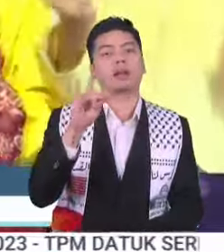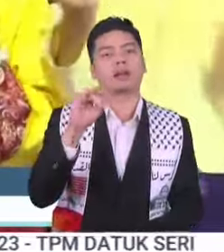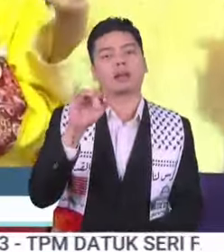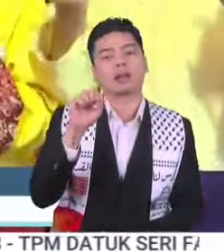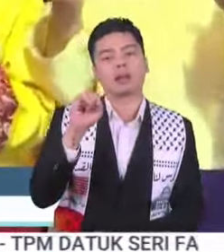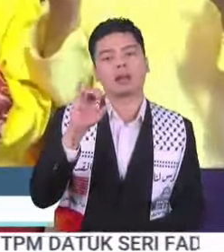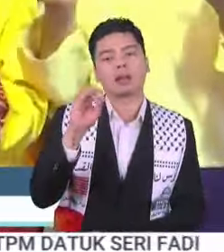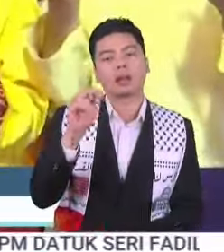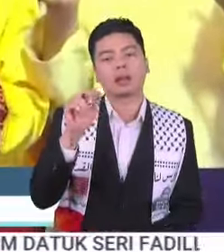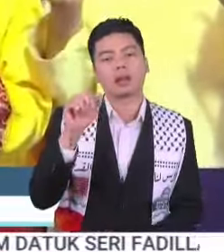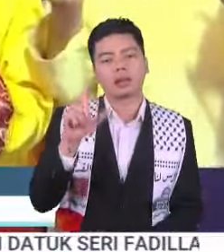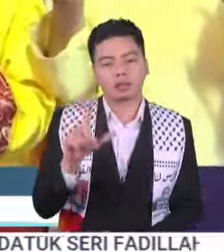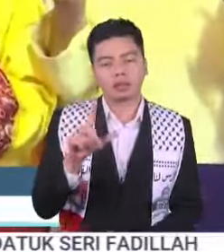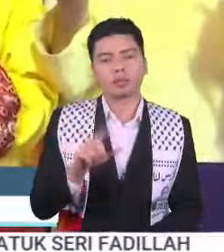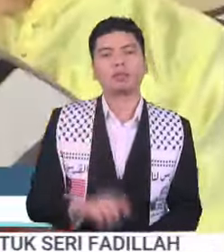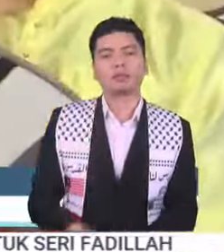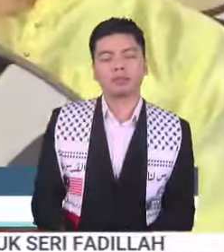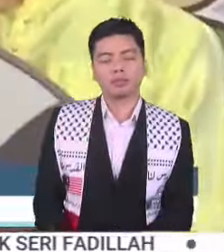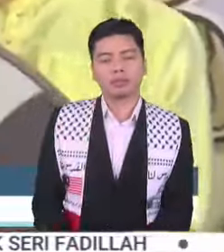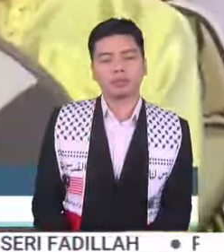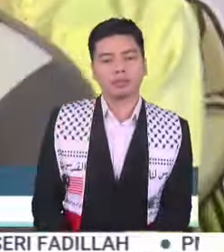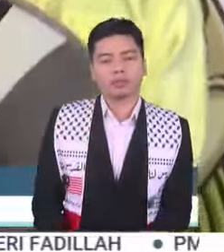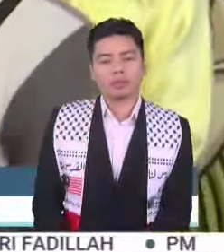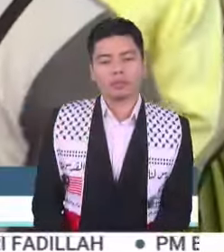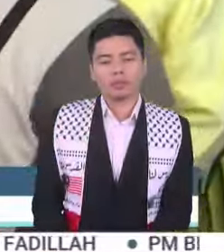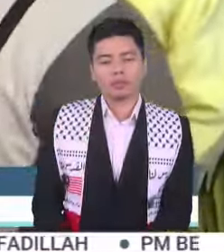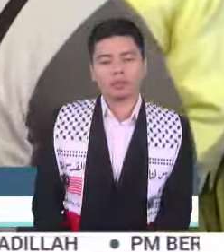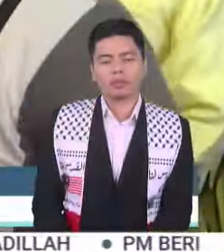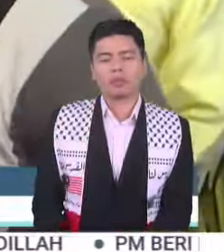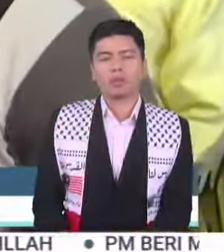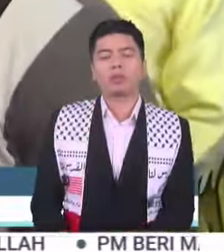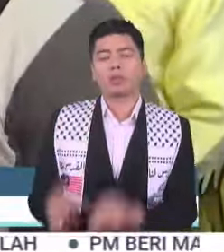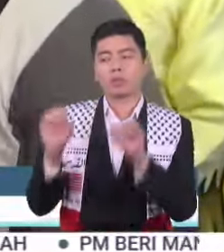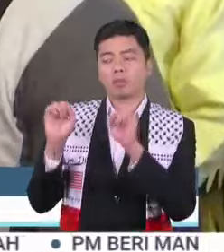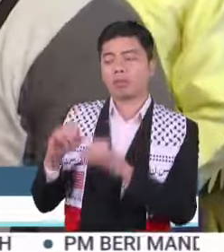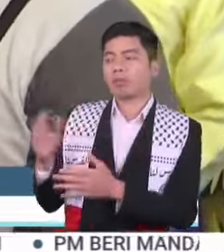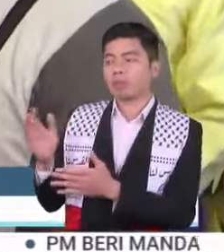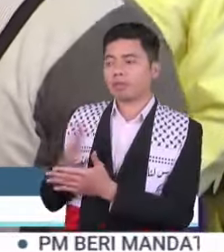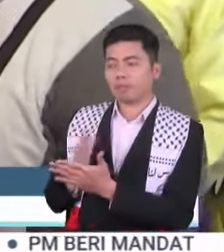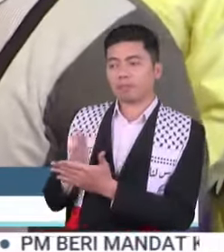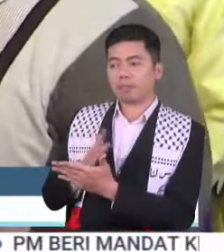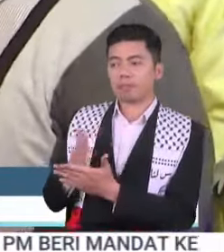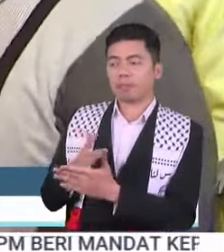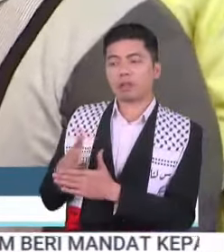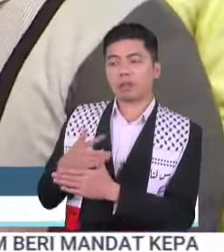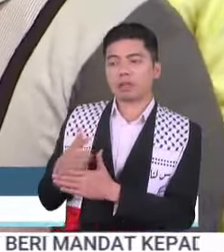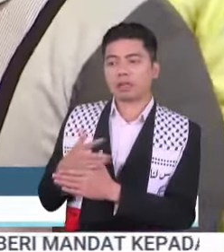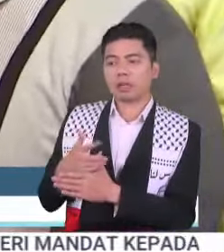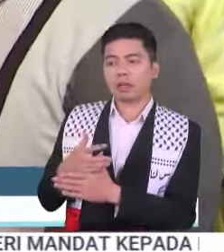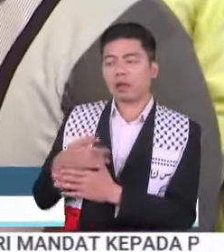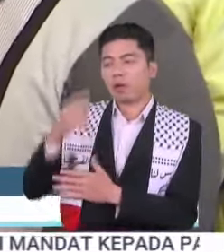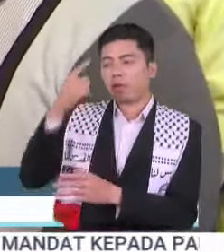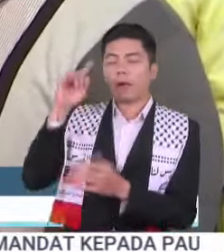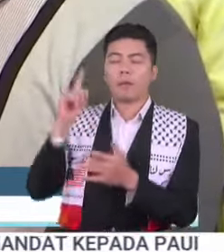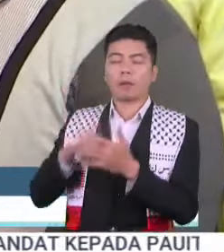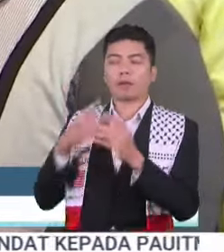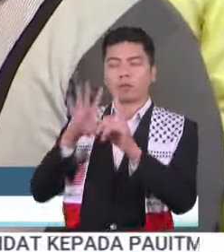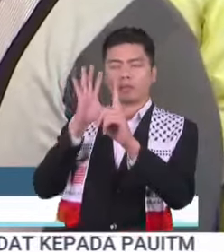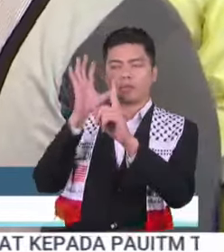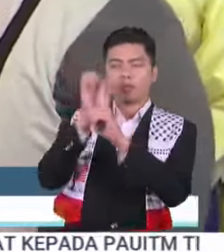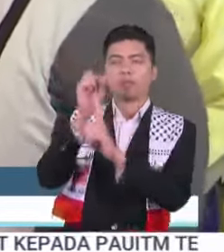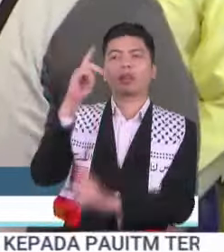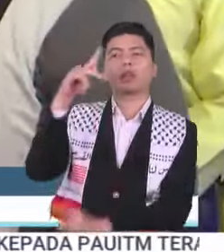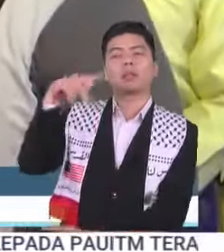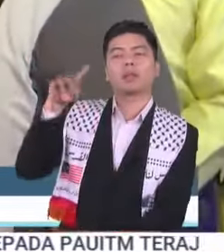penari sekali. Ya, okey, ya, puan-puan, itu saja. Tuan, boleh Tuan kongsikan lagi tentang pencapaian KPN